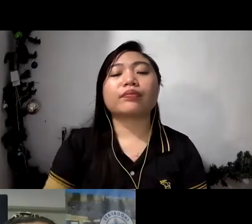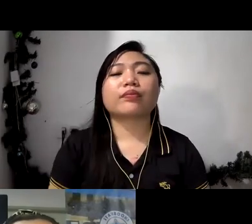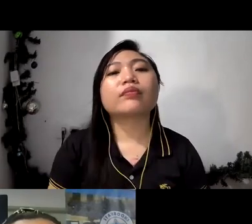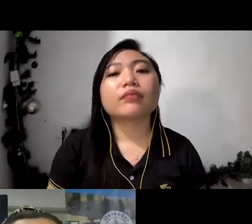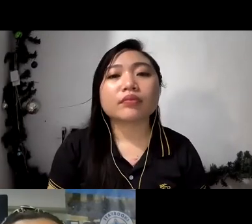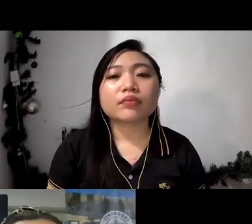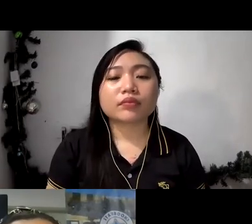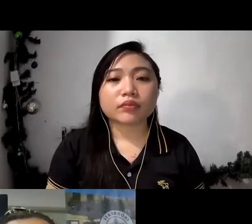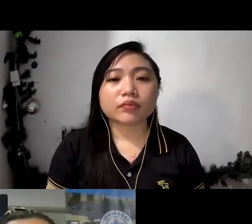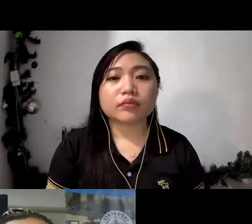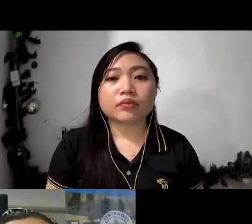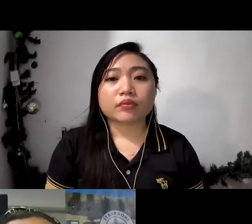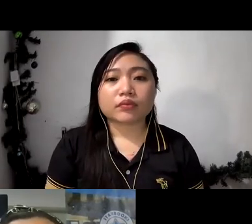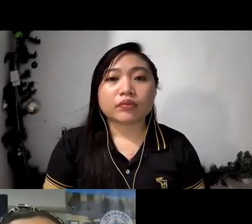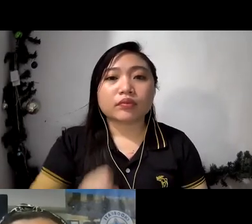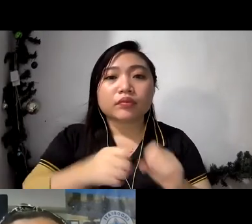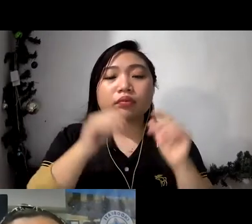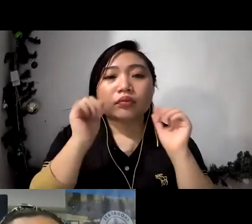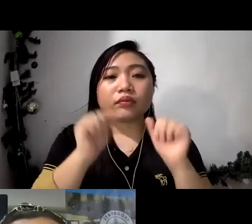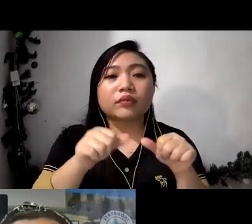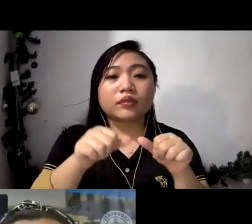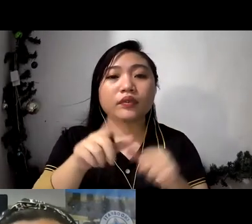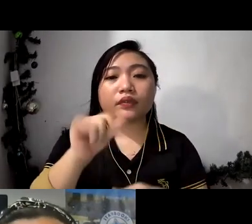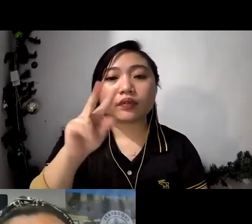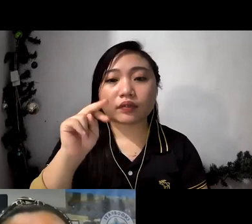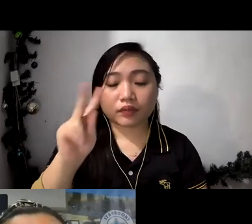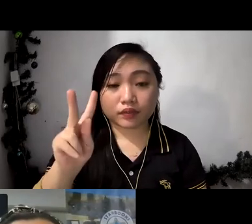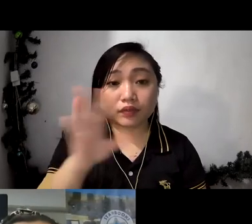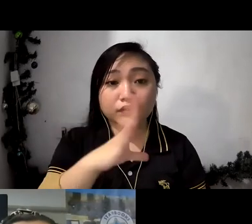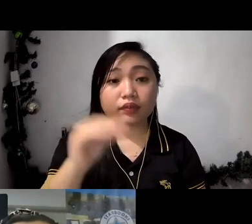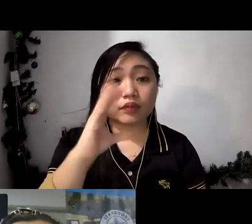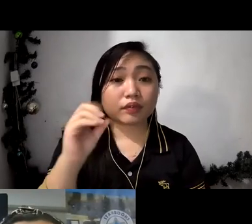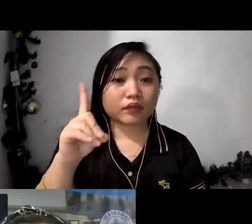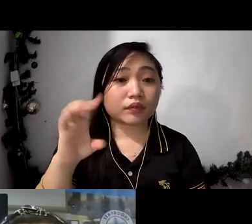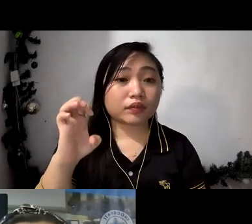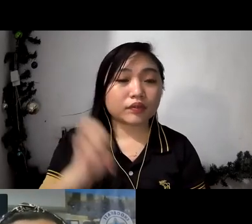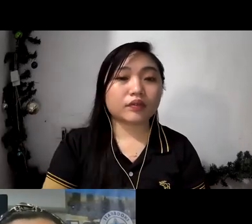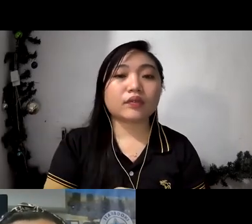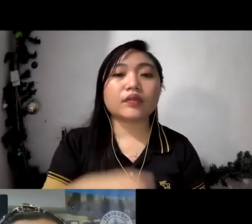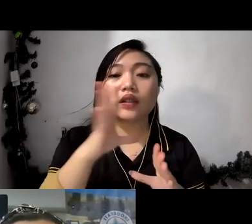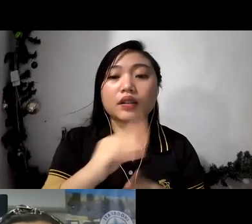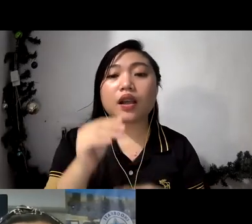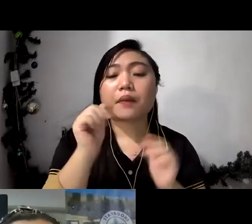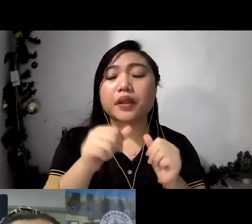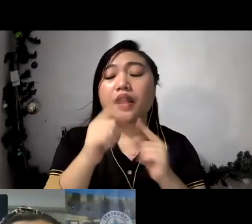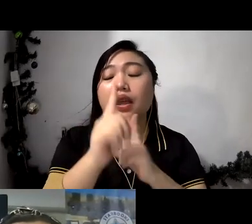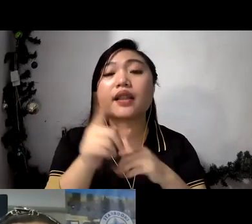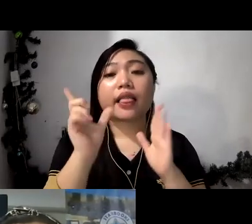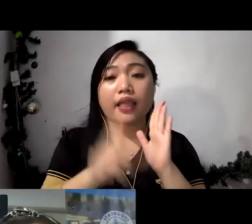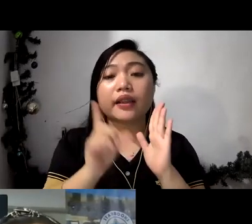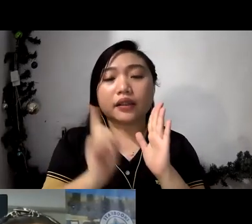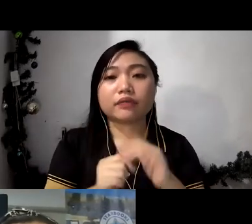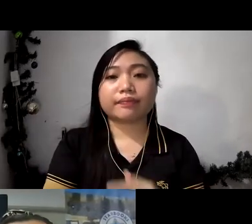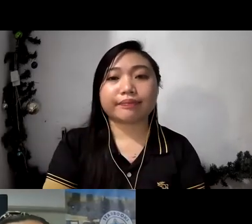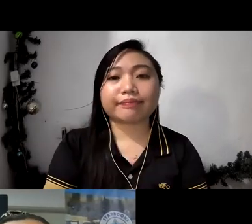para makuha niyo po yung ating link and the webinar code. You can answer this one later kung hindi niyo po